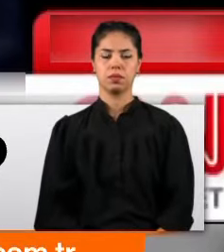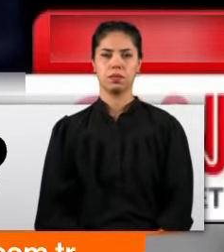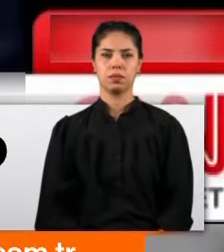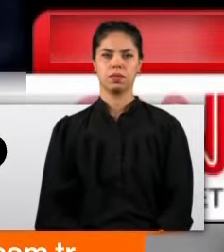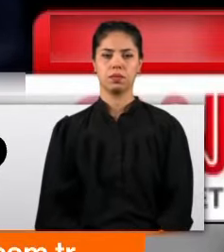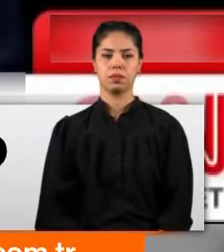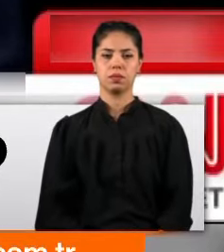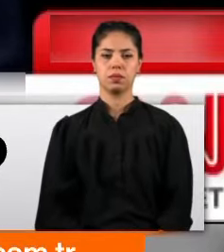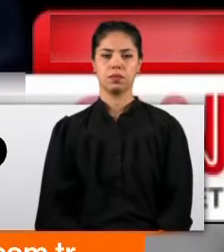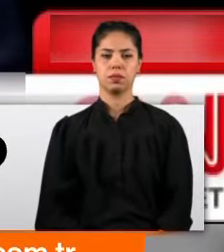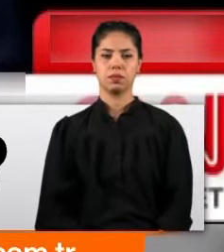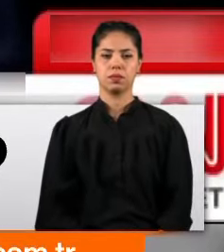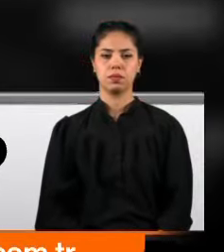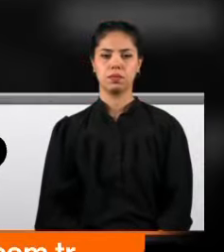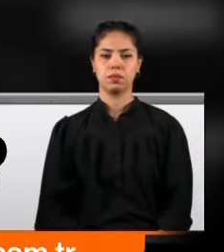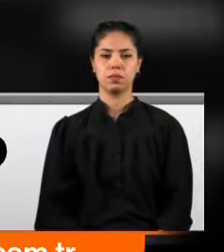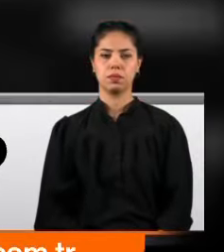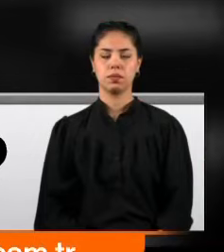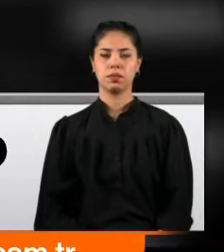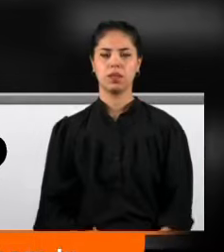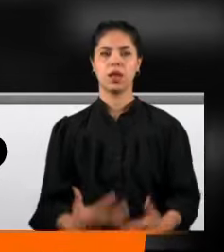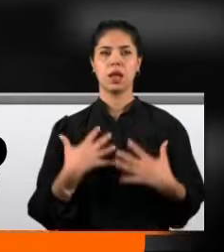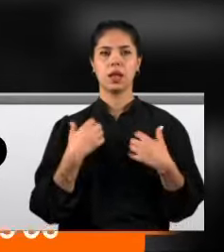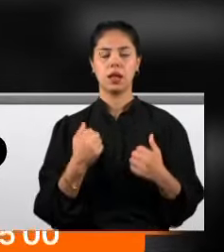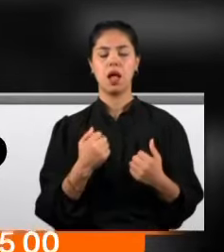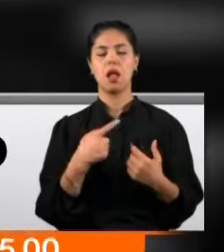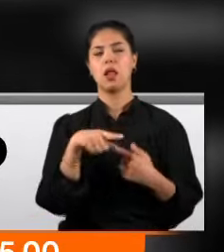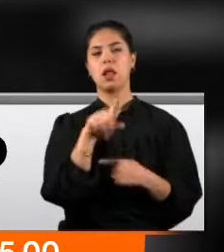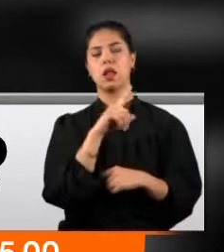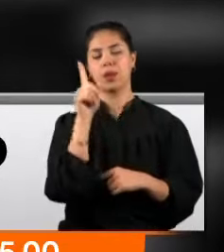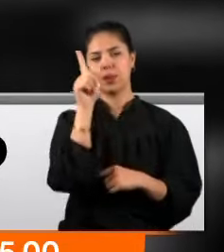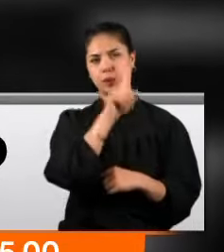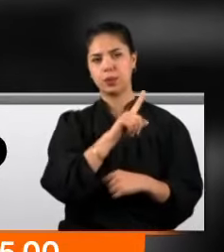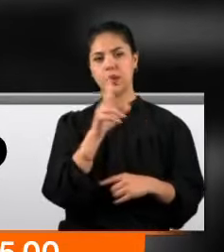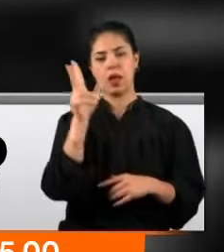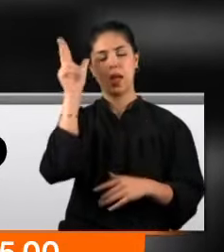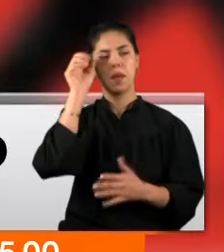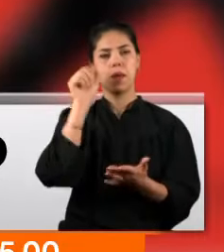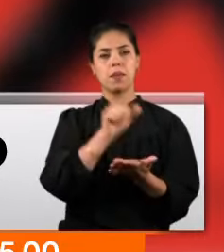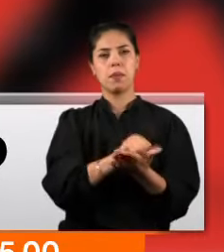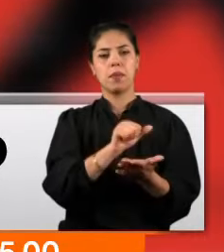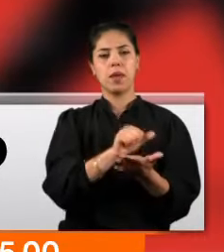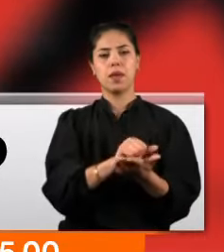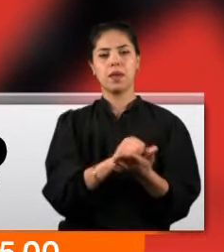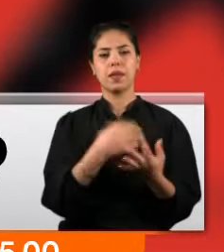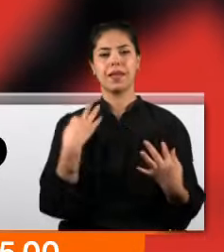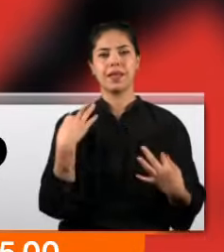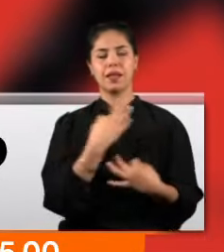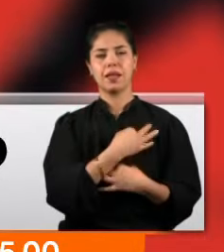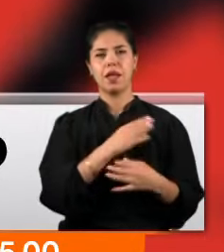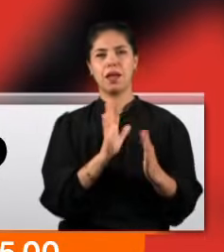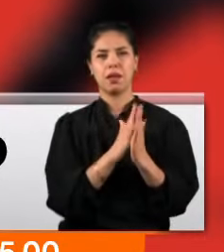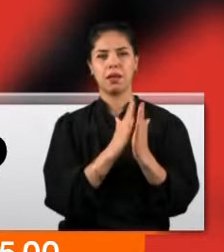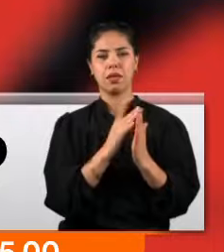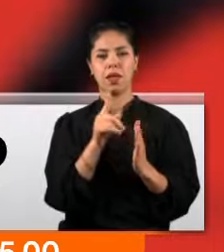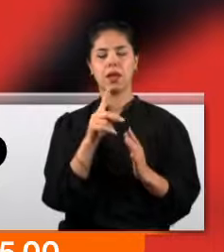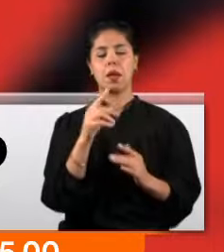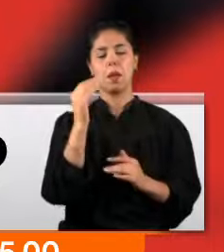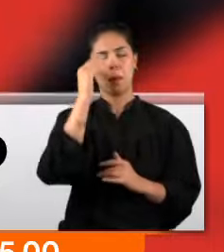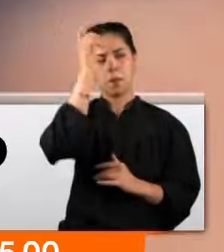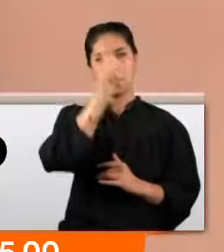people. It's not just panic, it's pain. Sağlığının gidişatı sebebiyle Amerikan medyasının saygın dergileri de Biden'ın panik